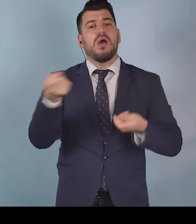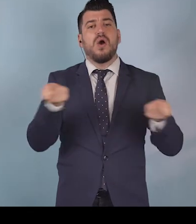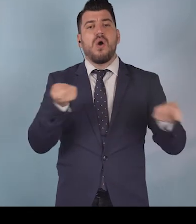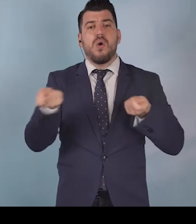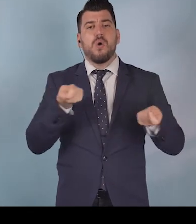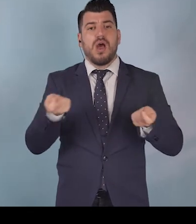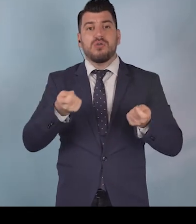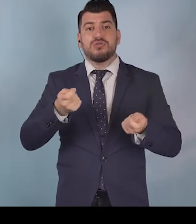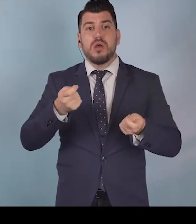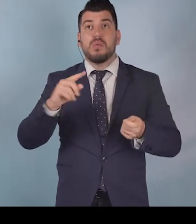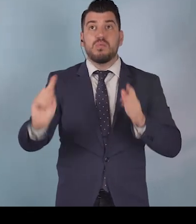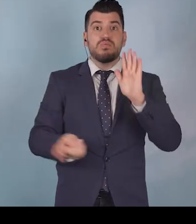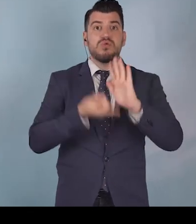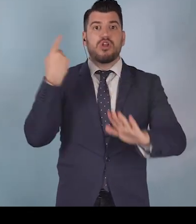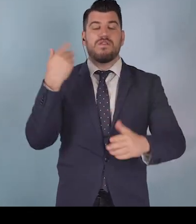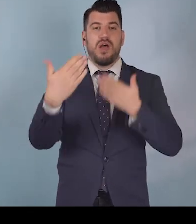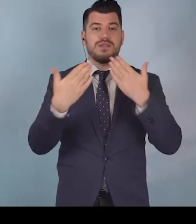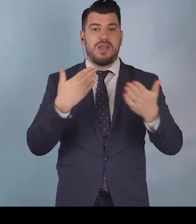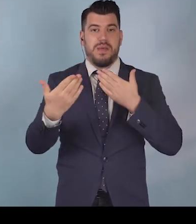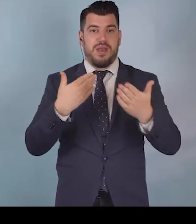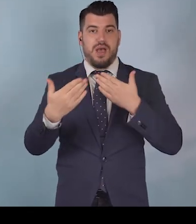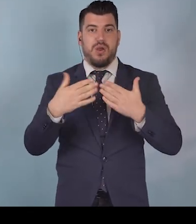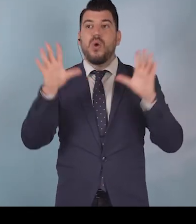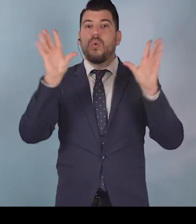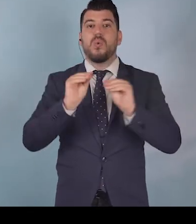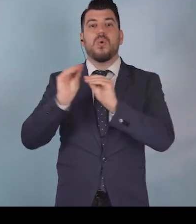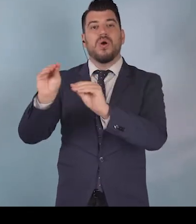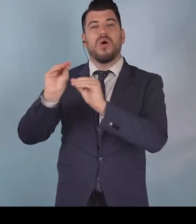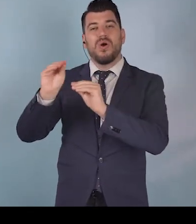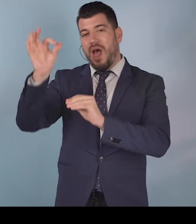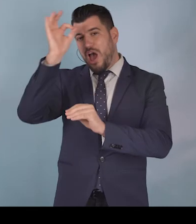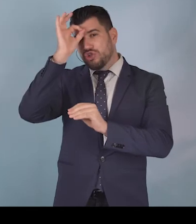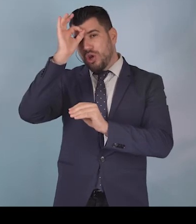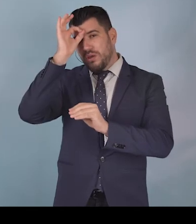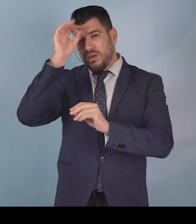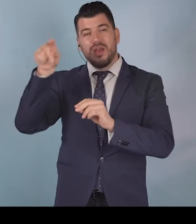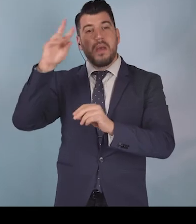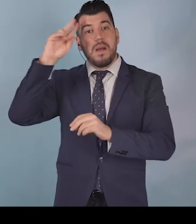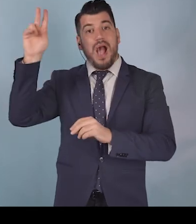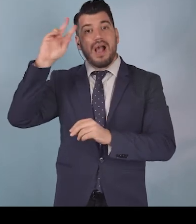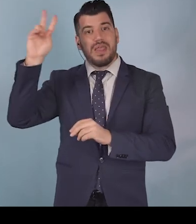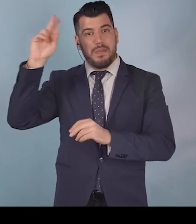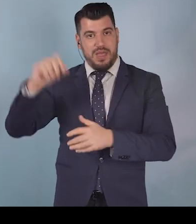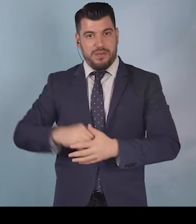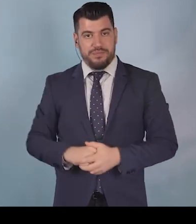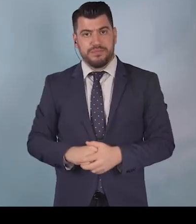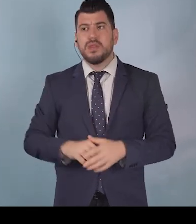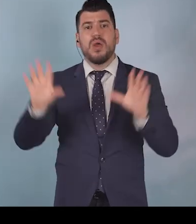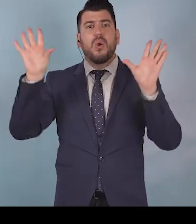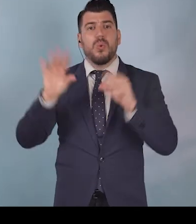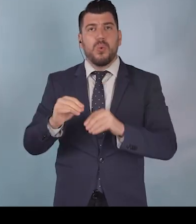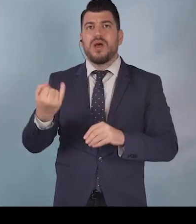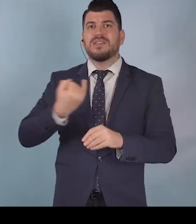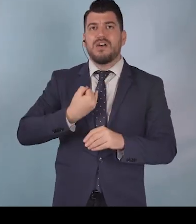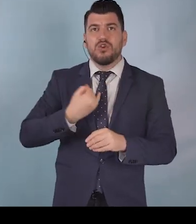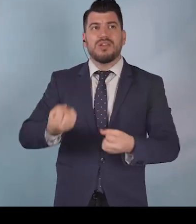σεμινάριο προς αστυνομικούς στην Ακαδημία, στην Αστυνομική Ακαδημία, πάνω στα θέματα ταυτότητας,